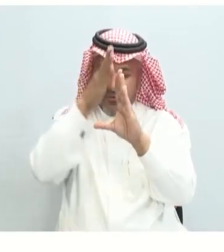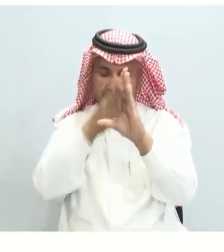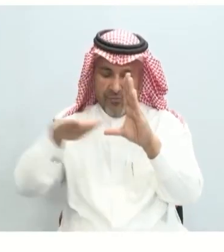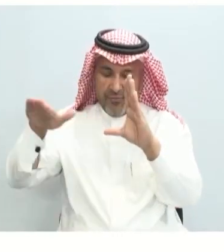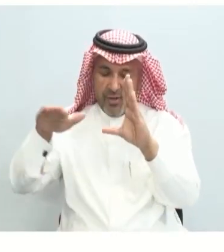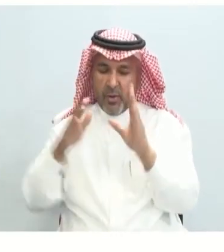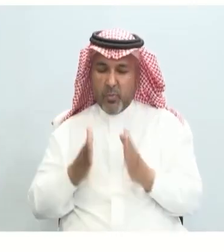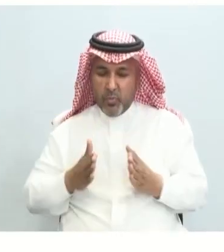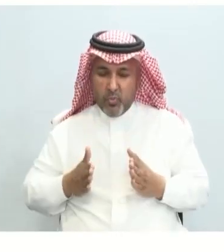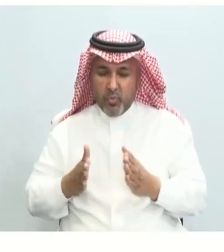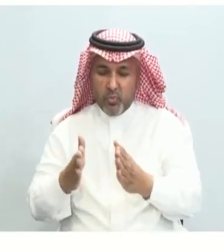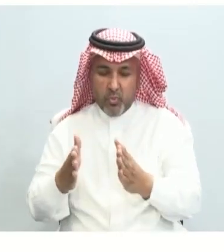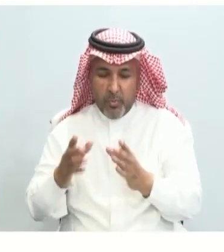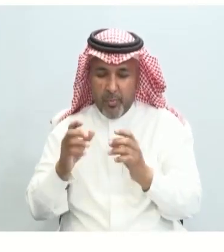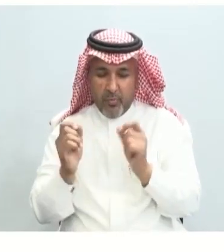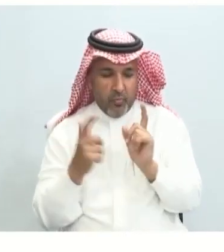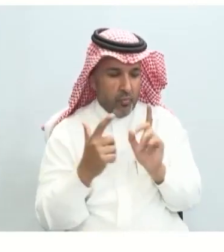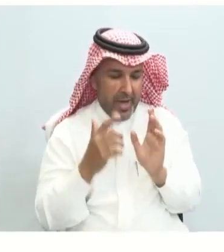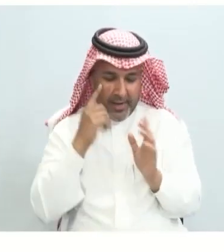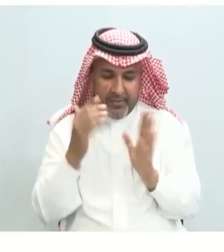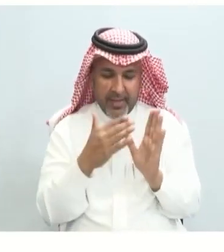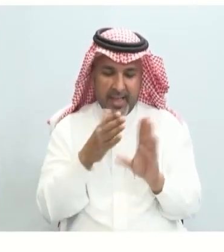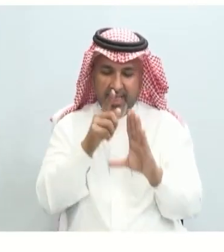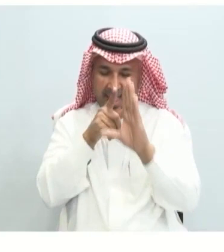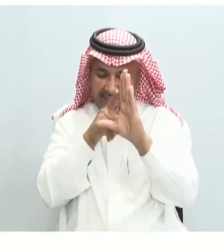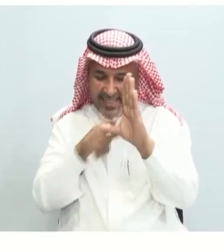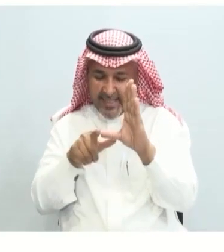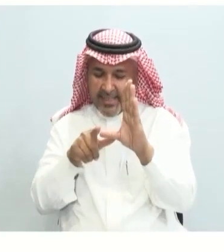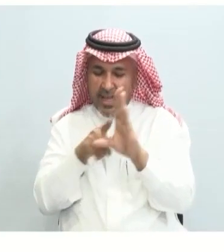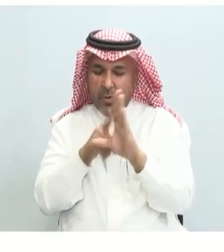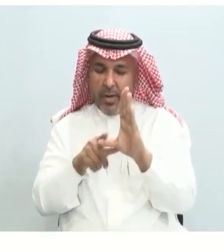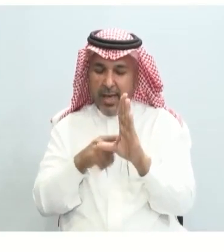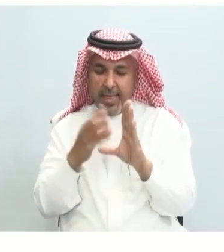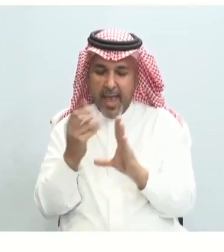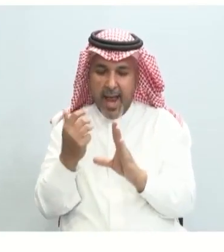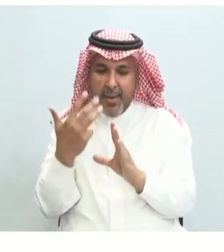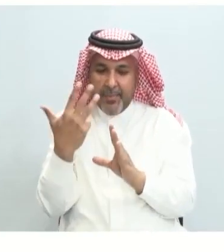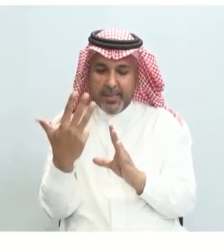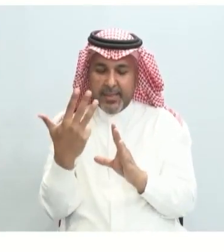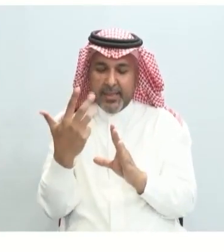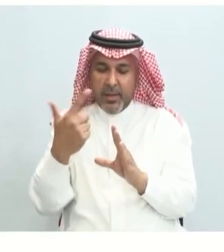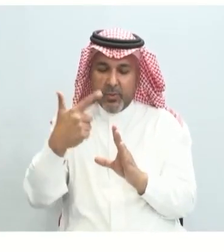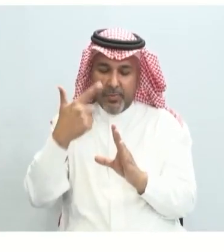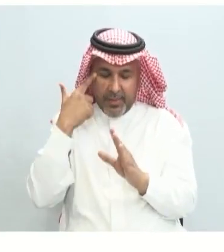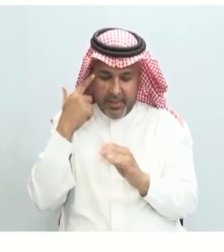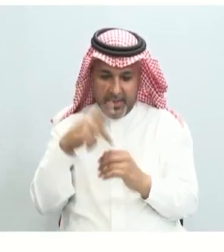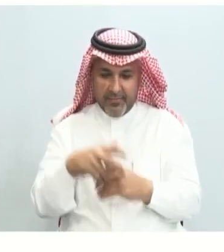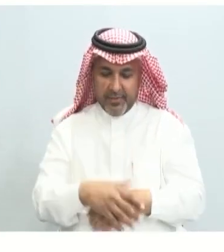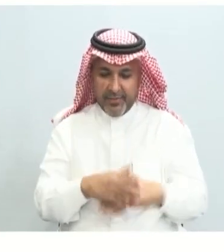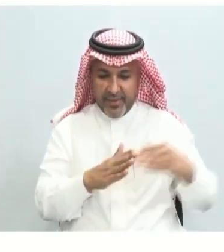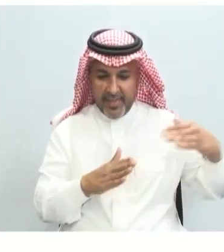م ثم انعطف بزاويه قياسها 79 درجه بهذا الشكل هذا